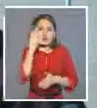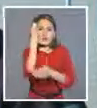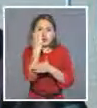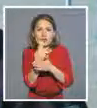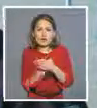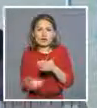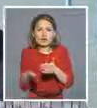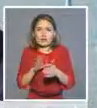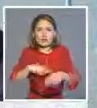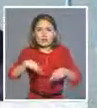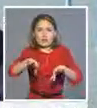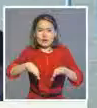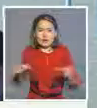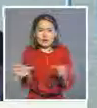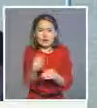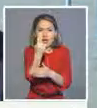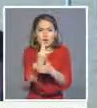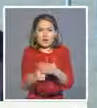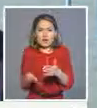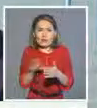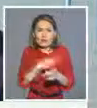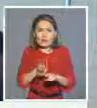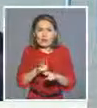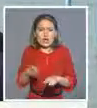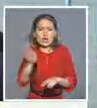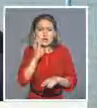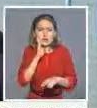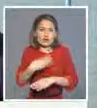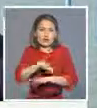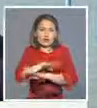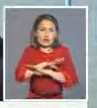бастады дейді куәгерлер. Көлікті от алдырды ма жоқ па, ол арасын